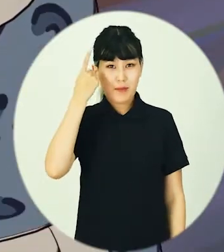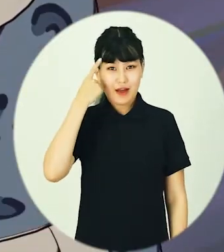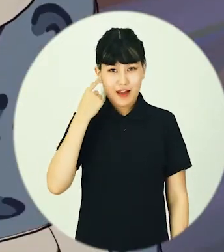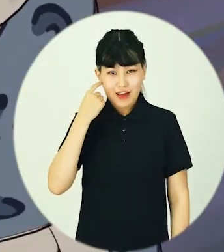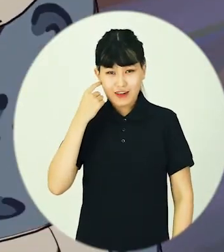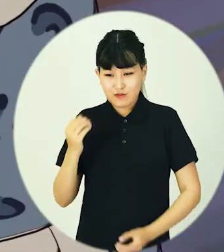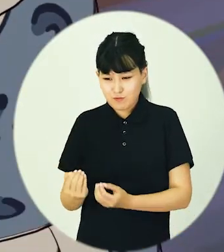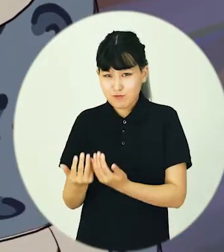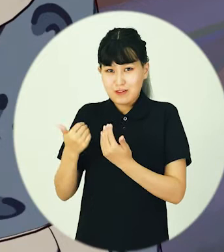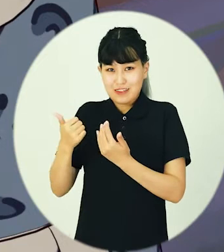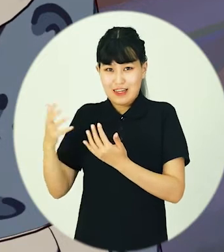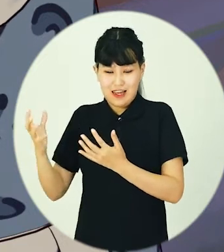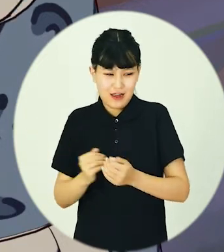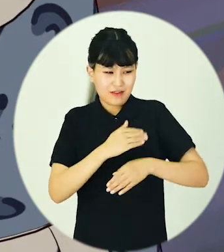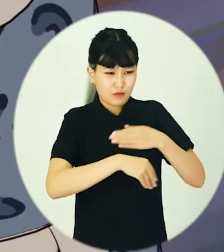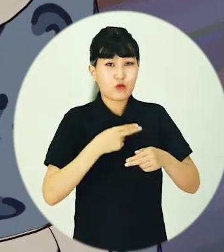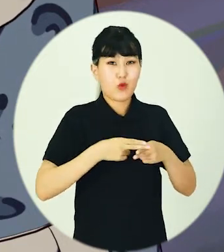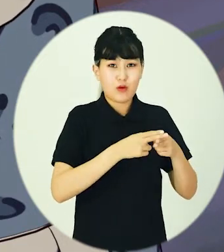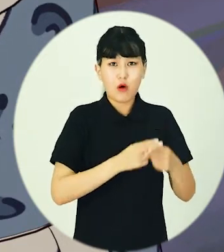өгье заа юу.